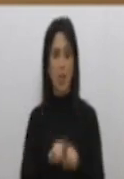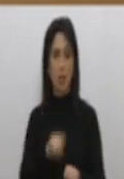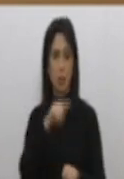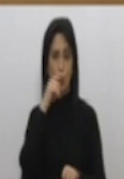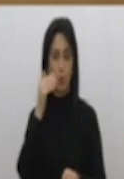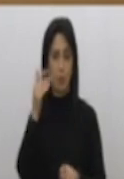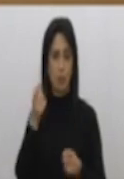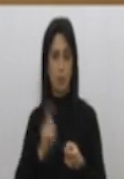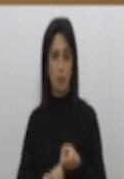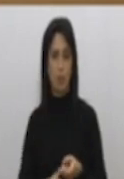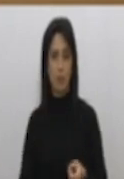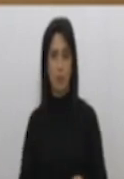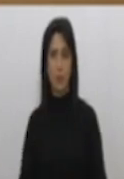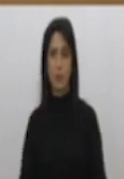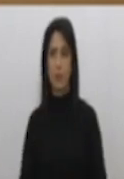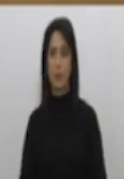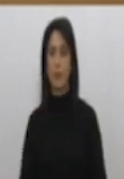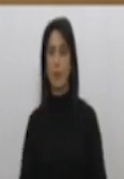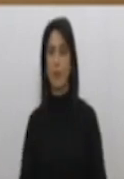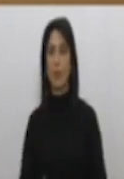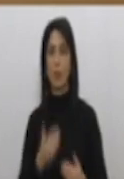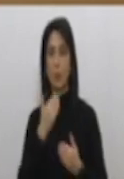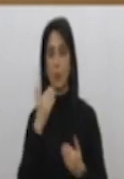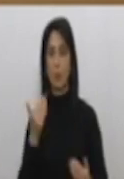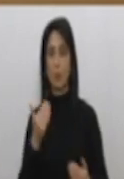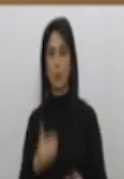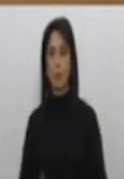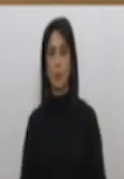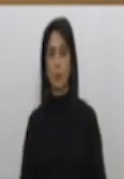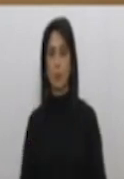პრორუსობაა. და ბოლოს